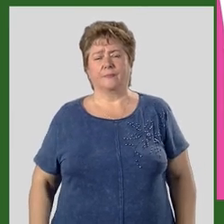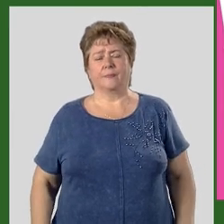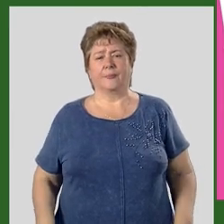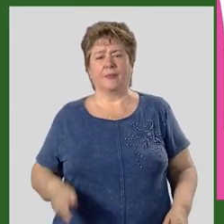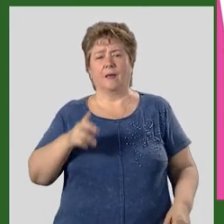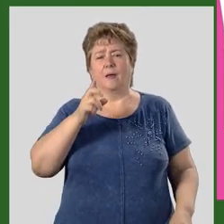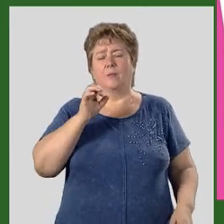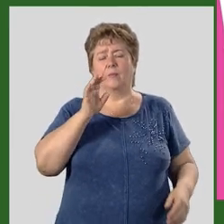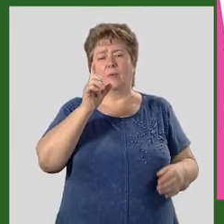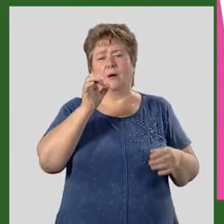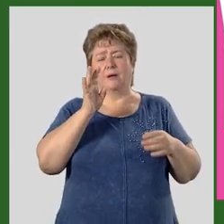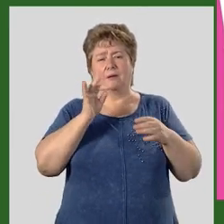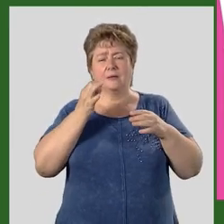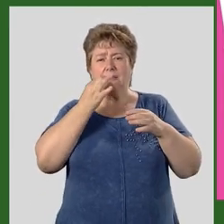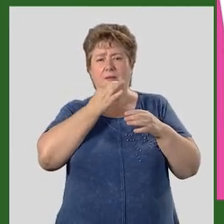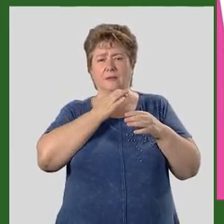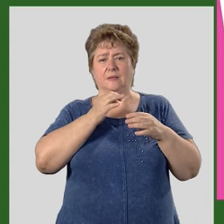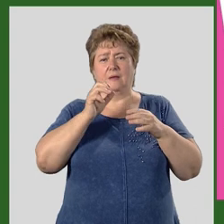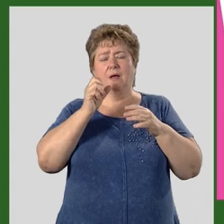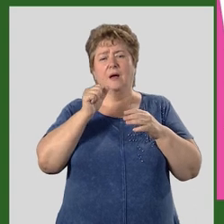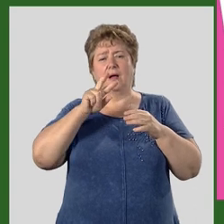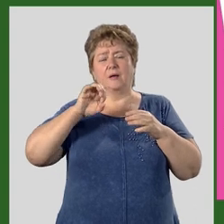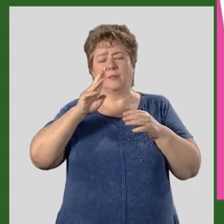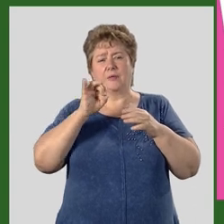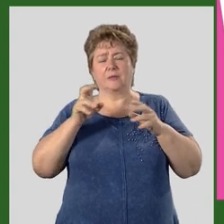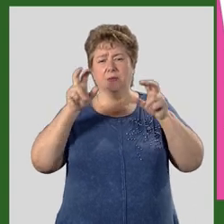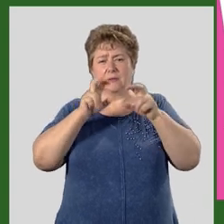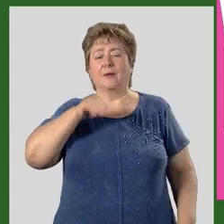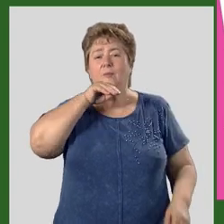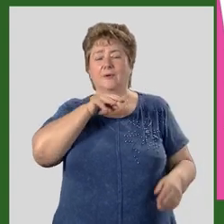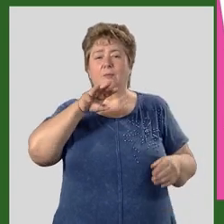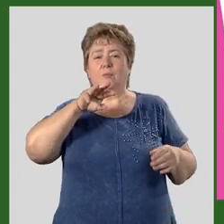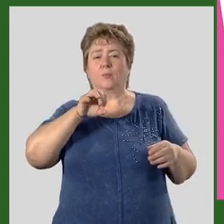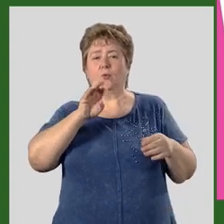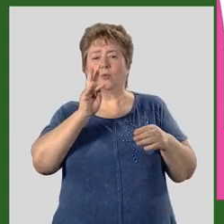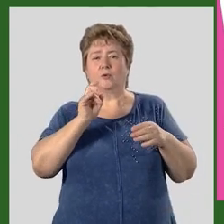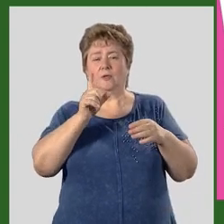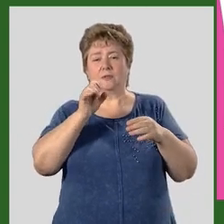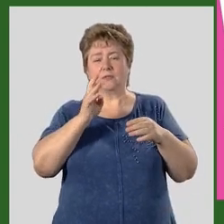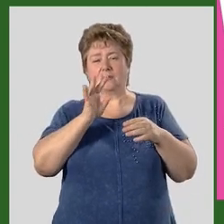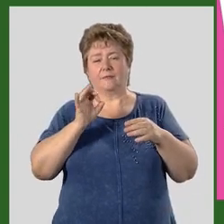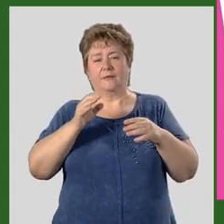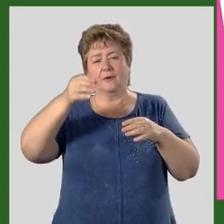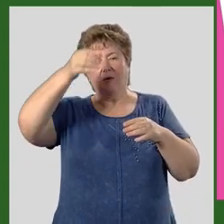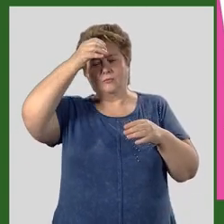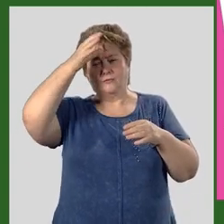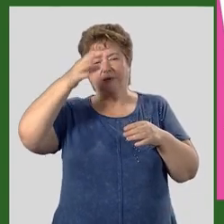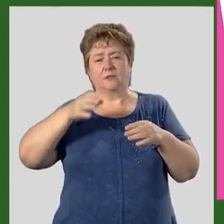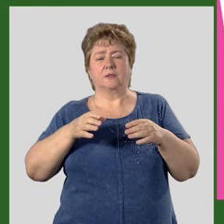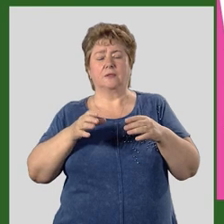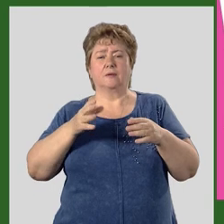Мерцбахер, немецкий альпинист, исследователь гор, профессор Мюнхенского